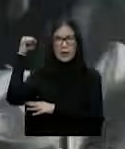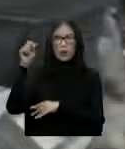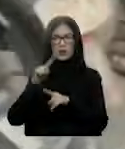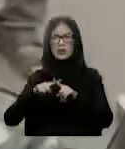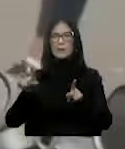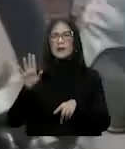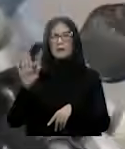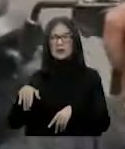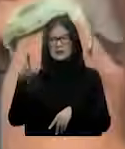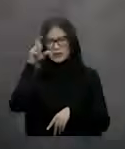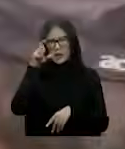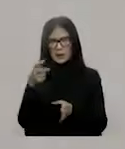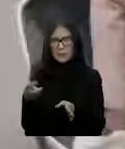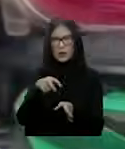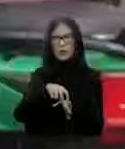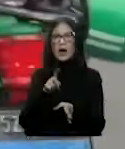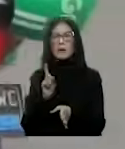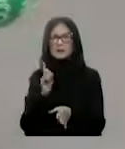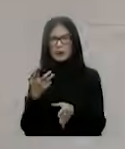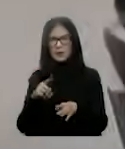mereka diizinkan melanjutkan perjalanan.